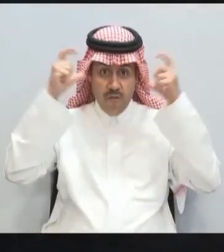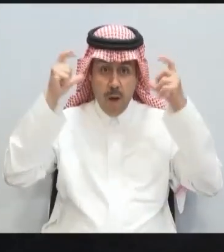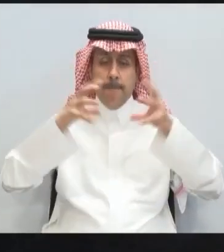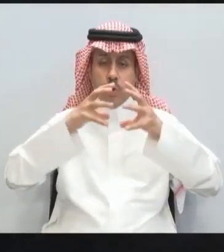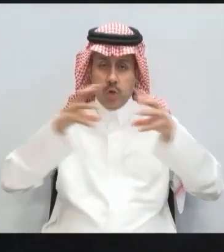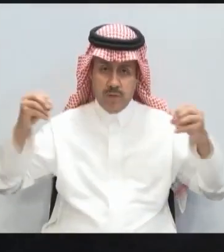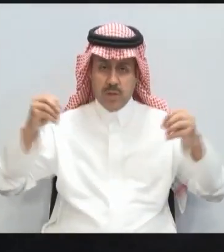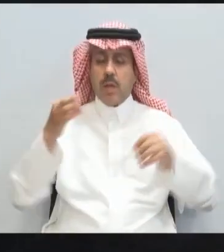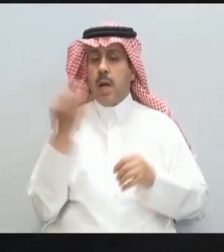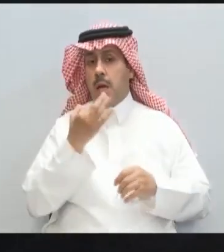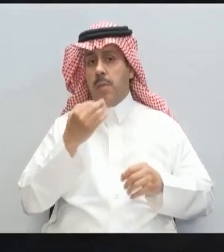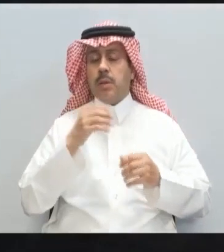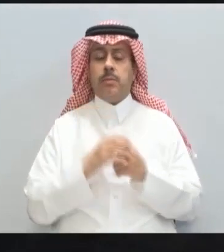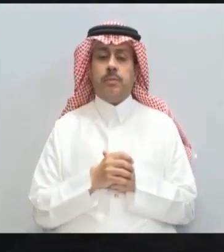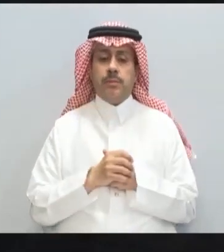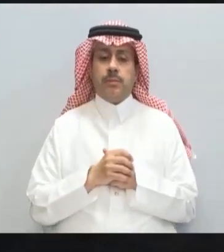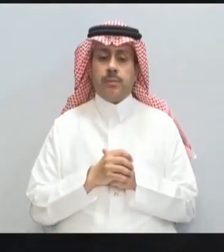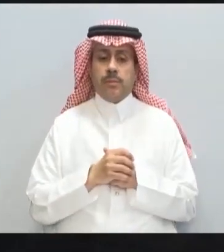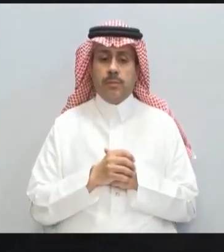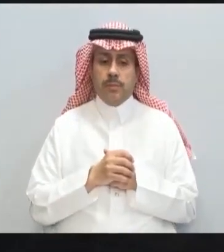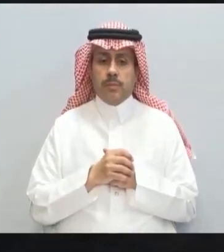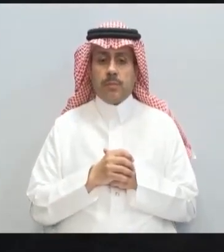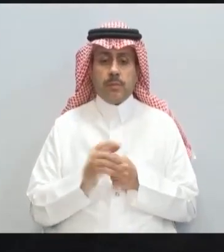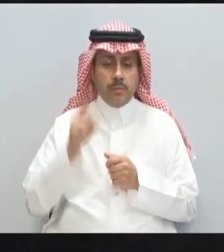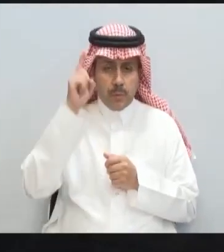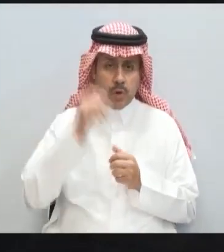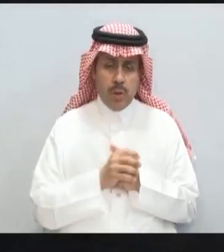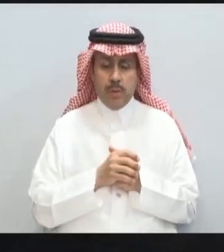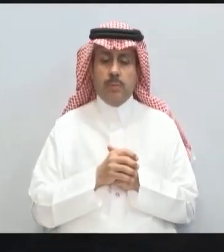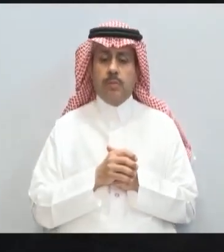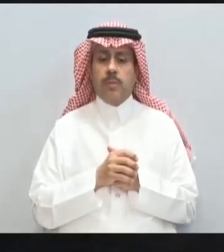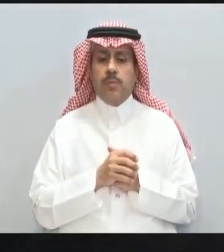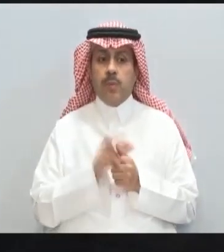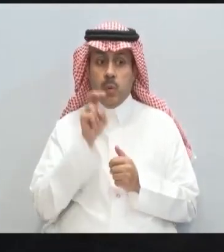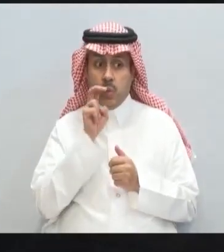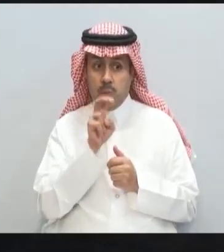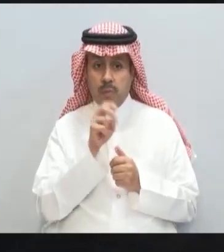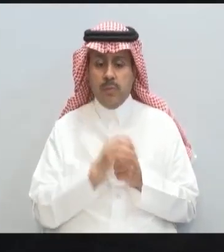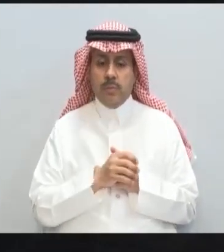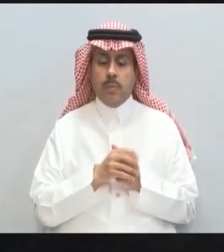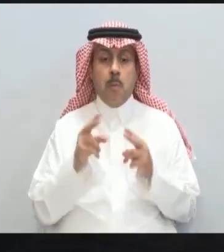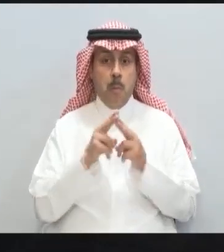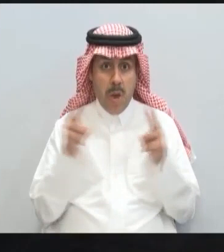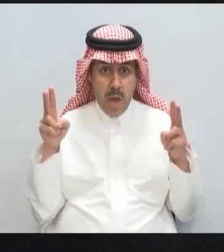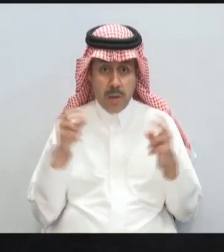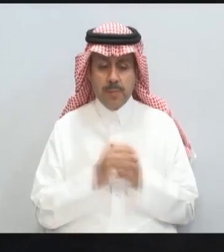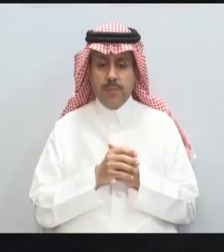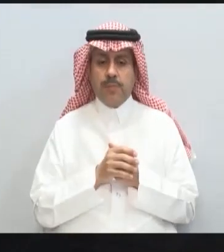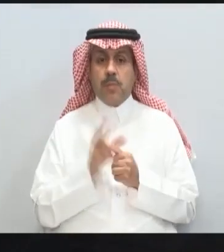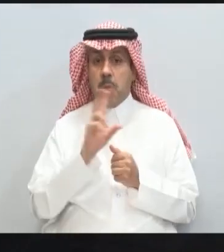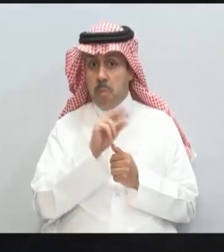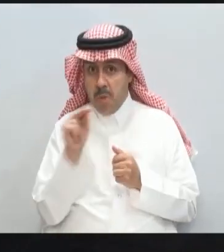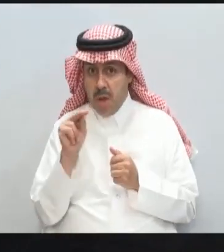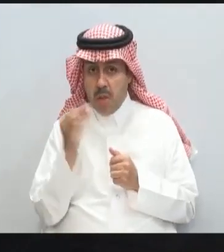فهم معاني الايات لكننا باذن الله تعالى سنقف واياكم على بيان بعض